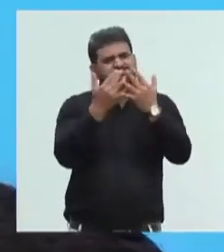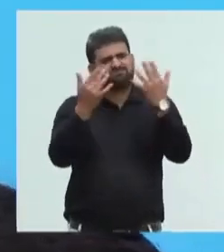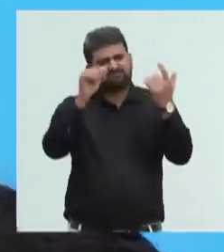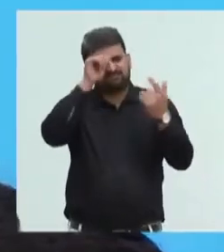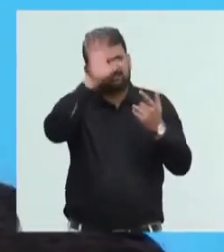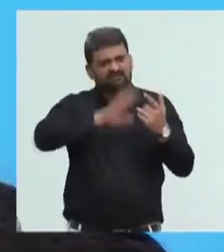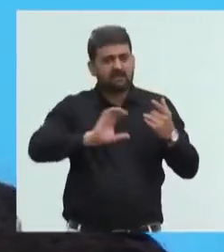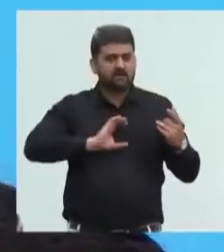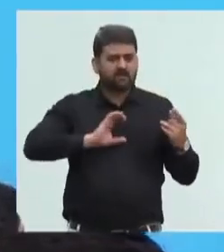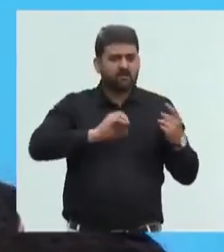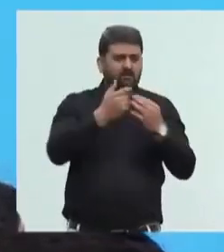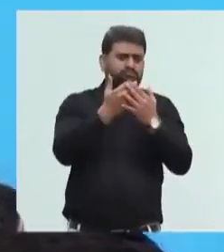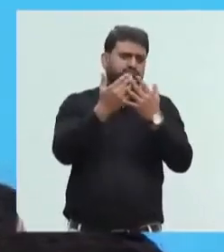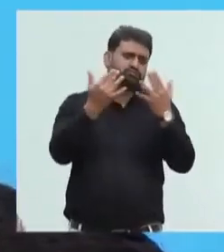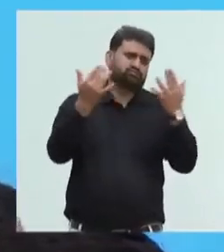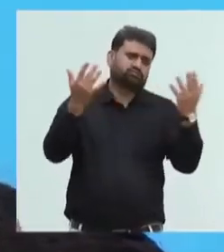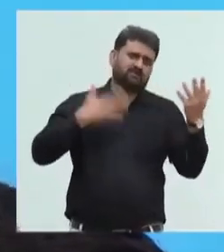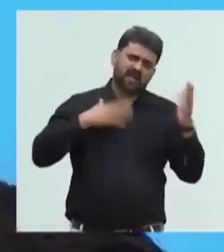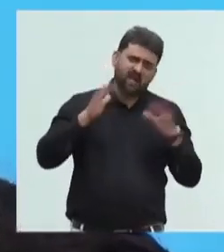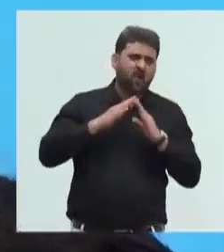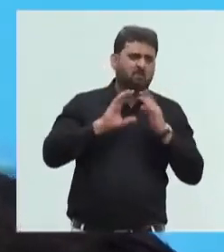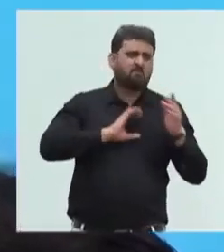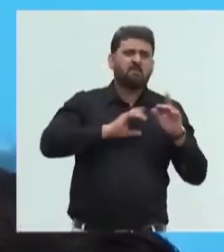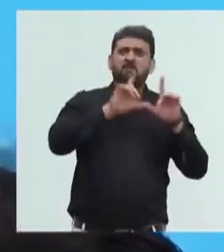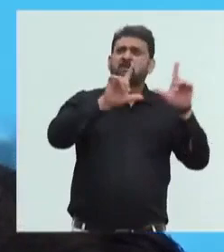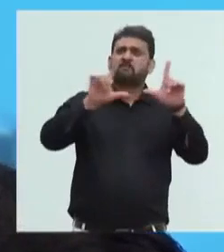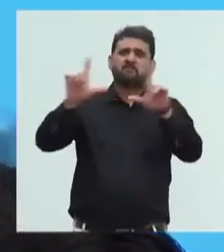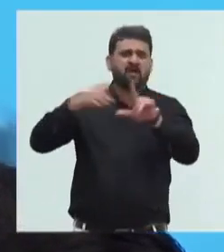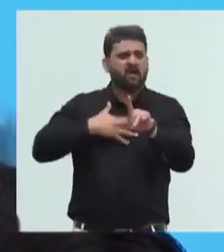इंडिया मेडल लिखा है भारत मेडल लिखा